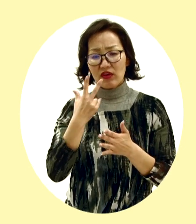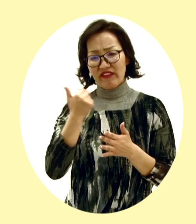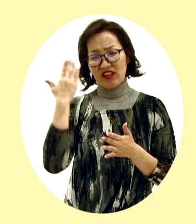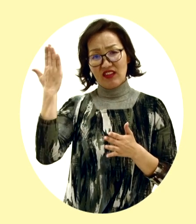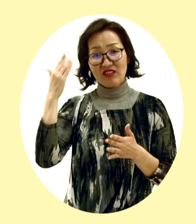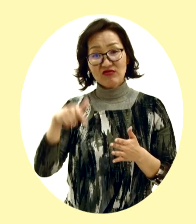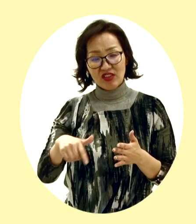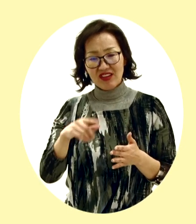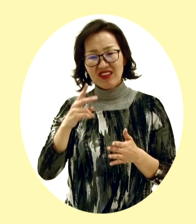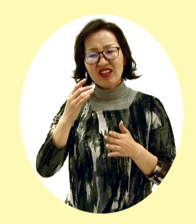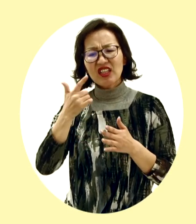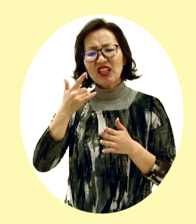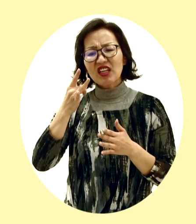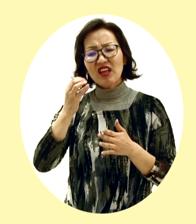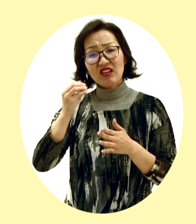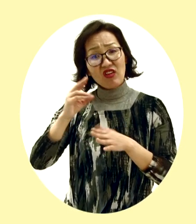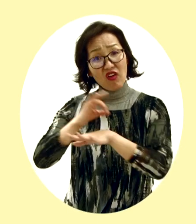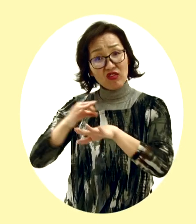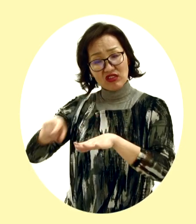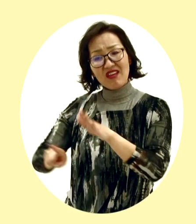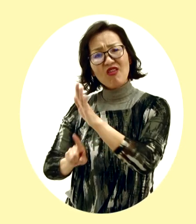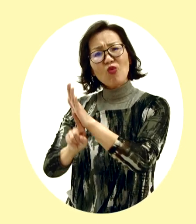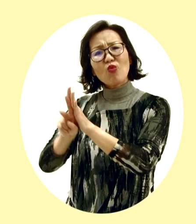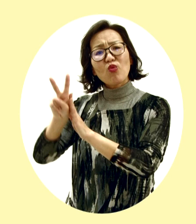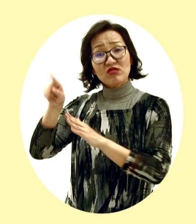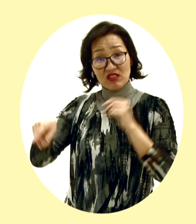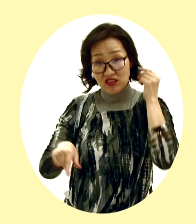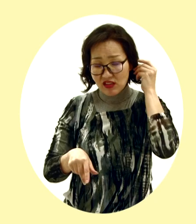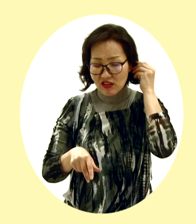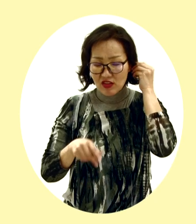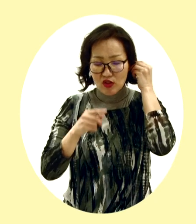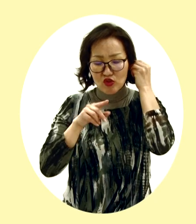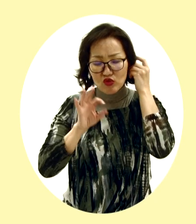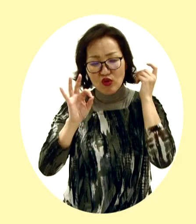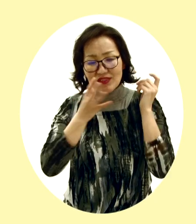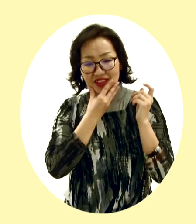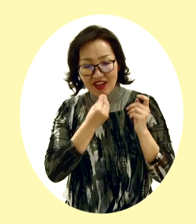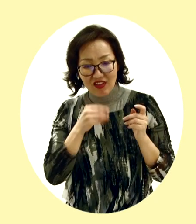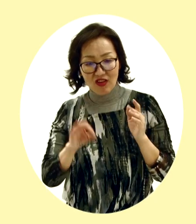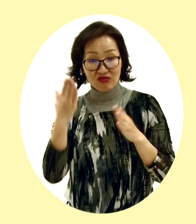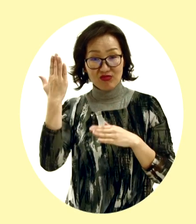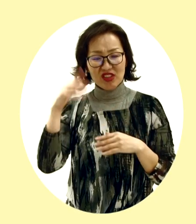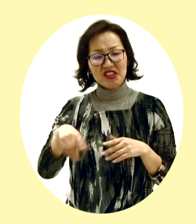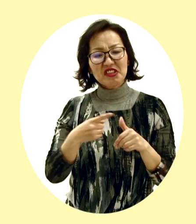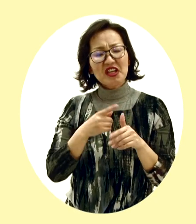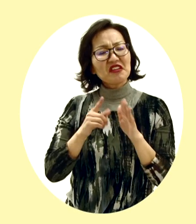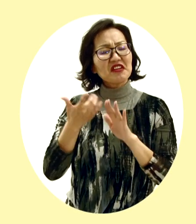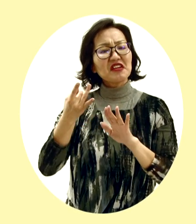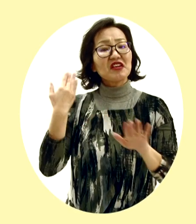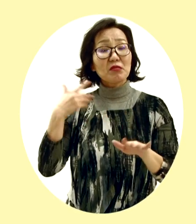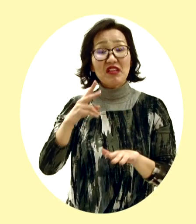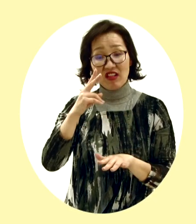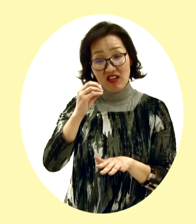үг маань грек орноос гаралтай зөв сайхан илтгэж ярих онолыг эртний грект риторик гэдэг байсан